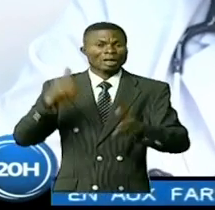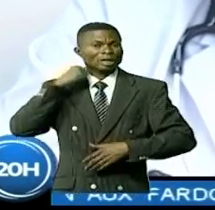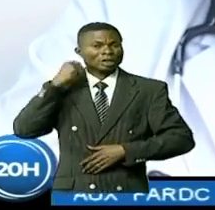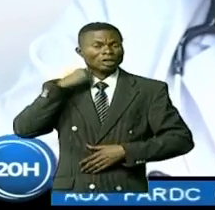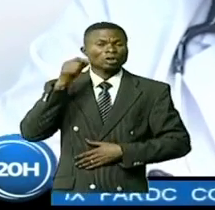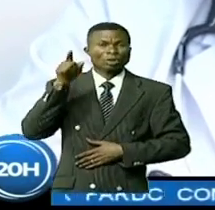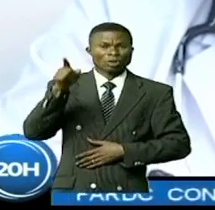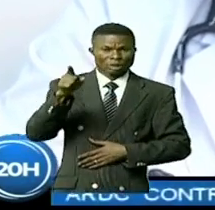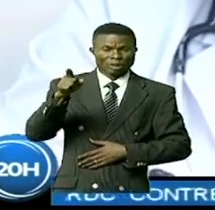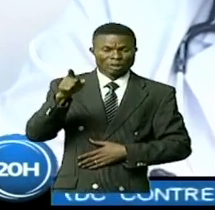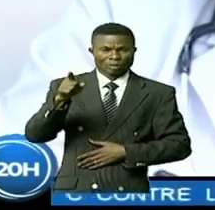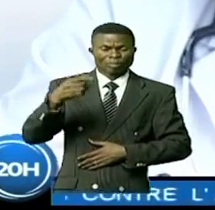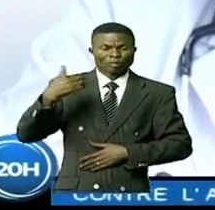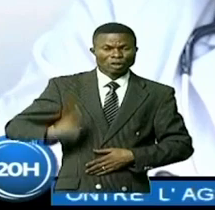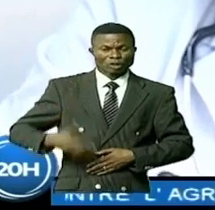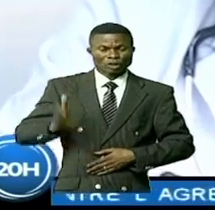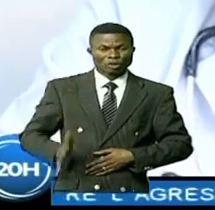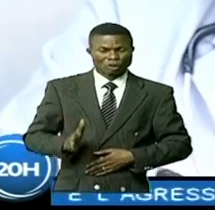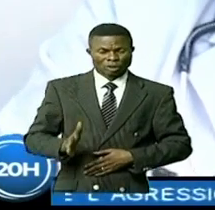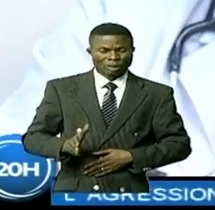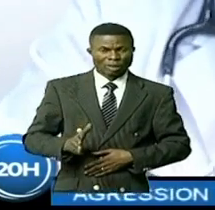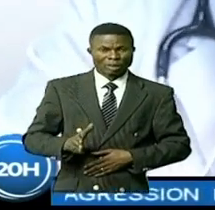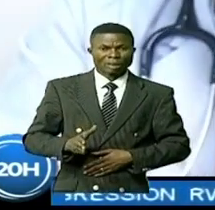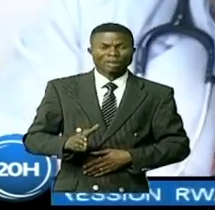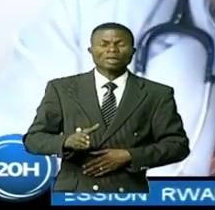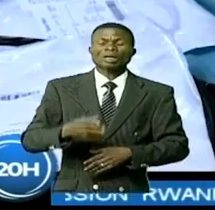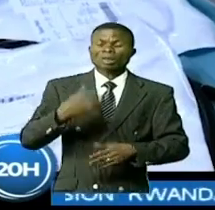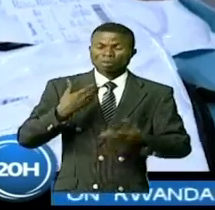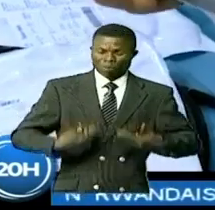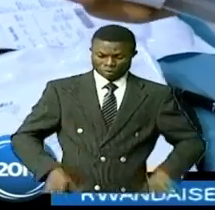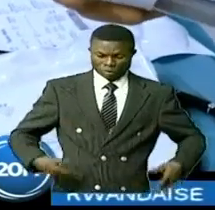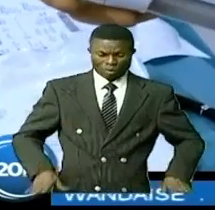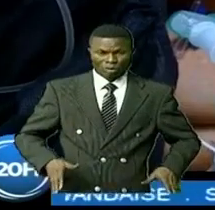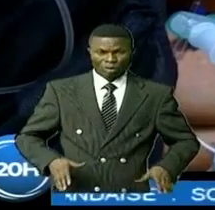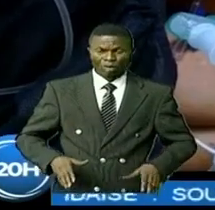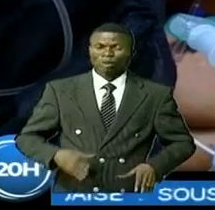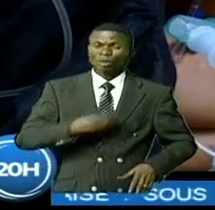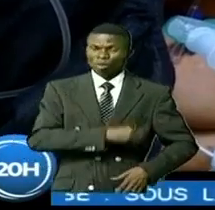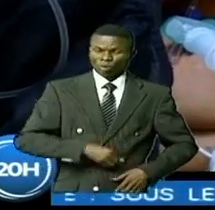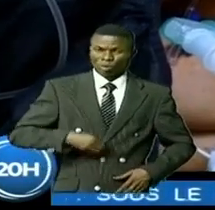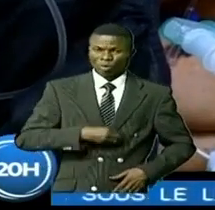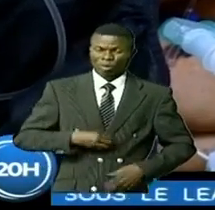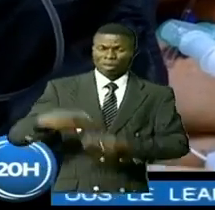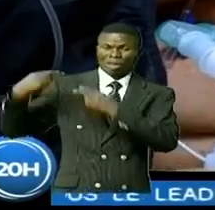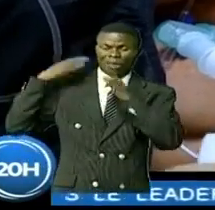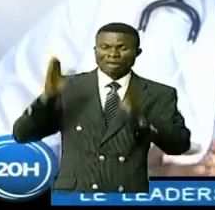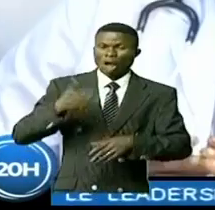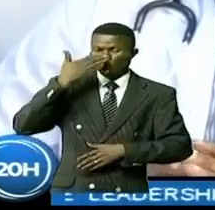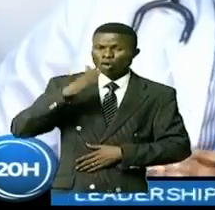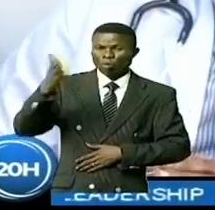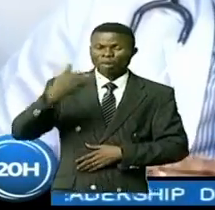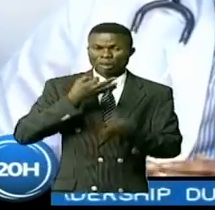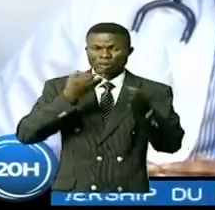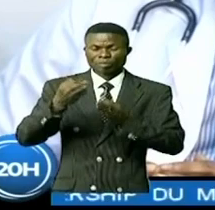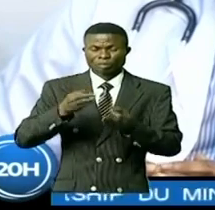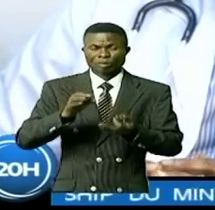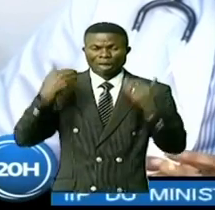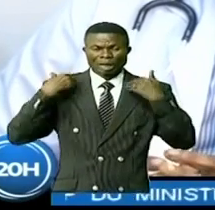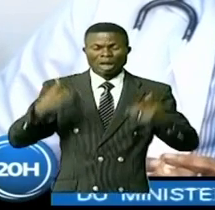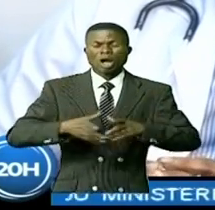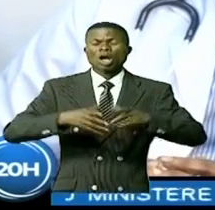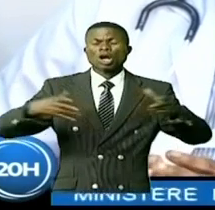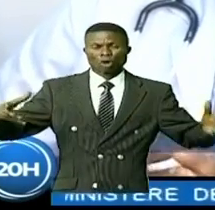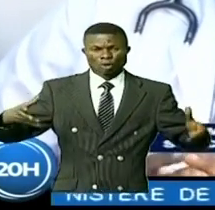Bouzissa, chirurgien viscéral et digestif responsable de ses services au CMK, en parle. De l'obésité dans ce